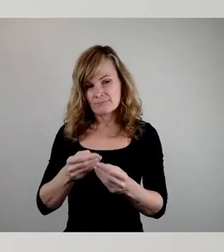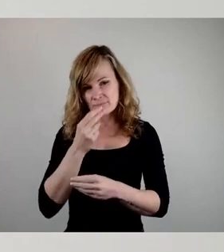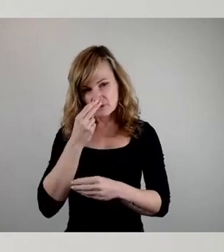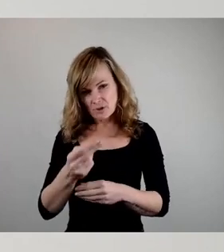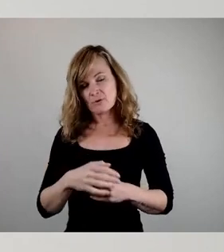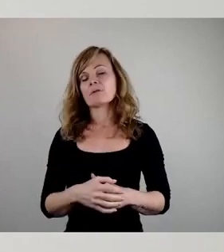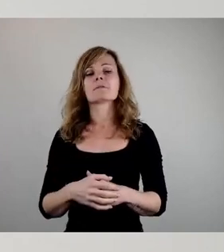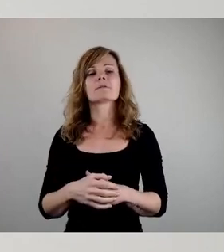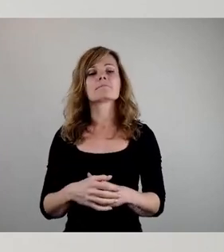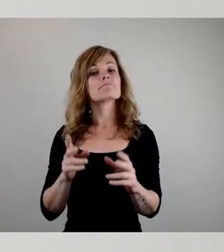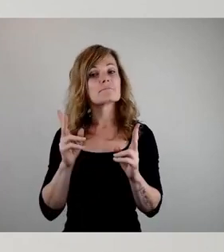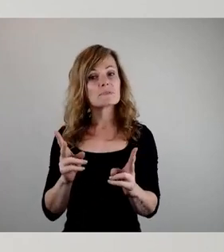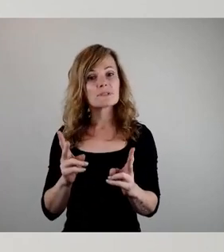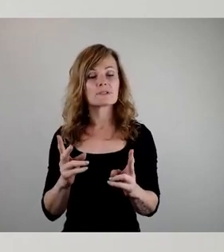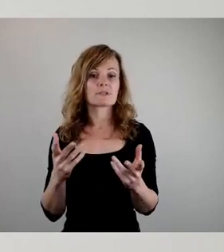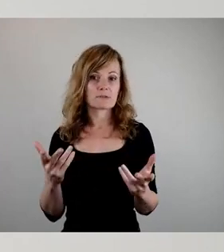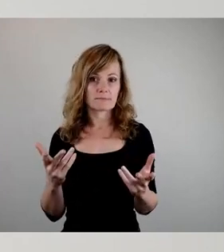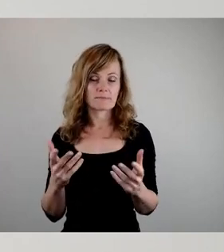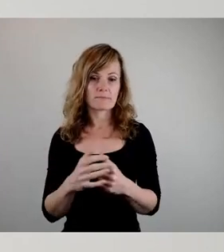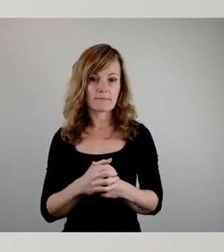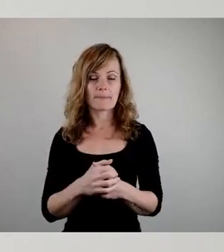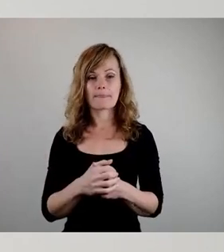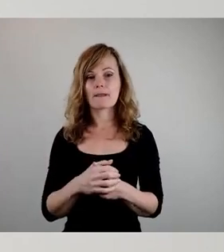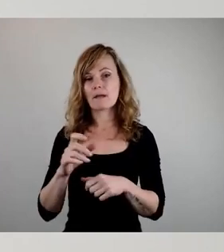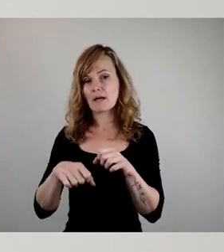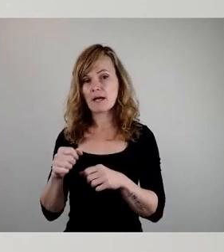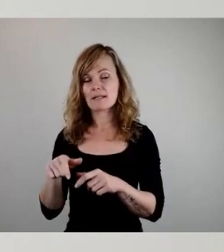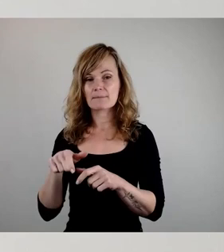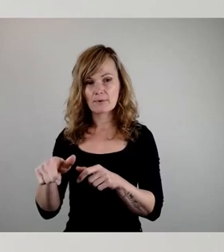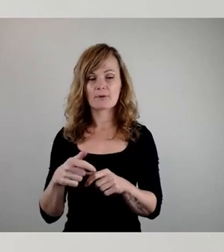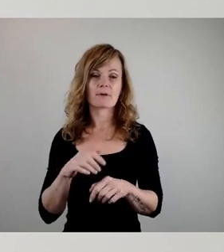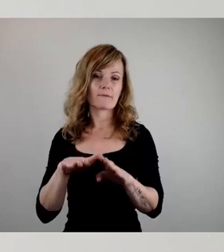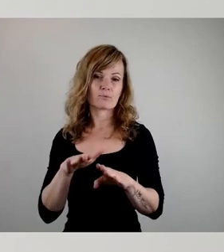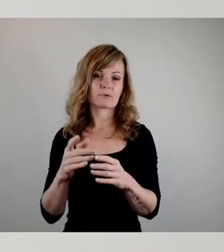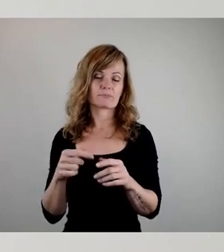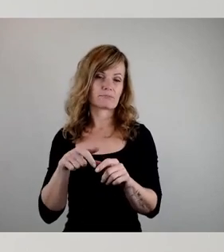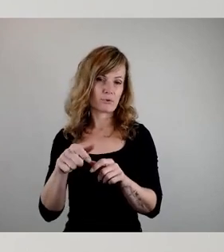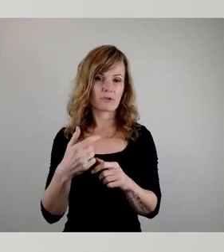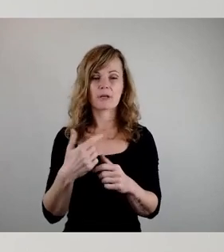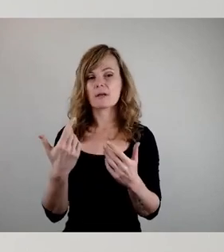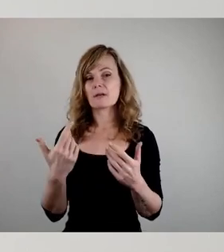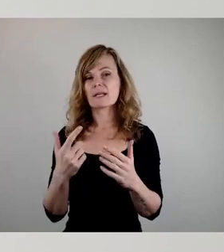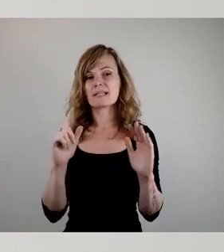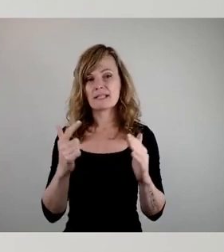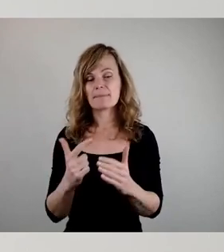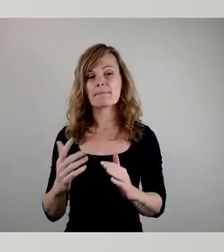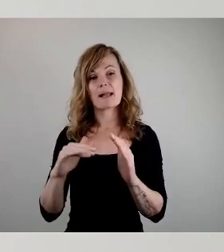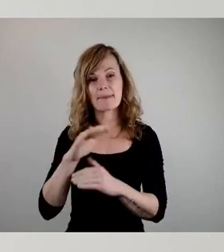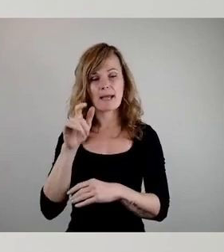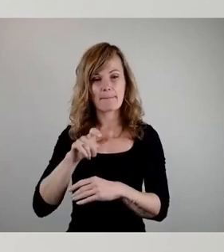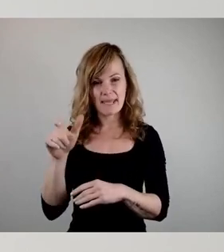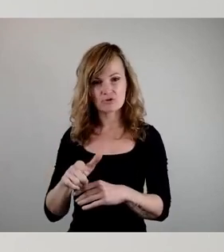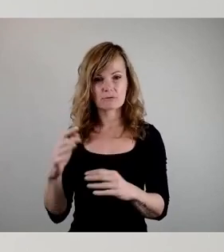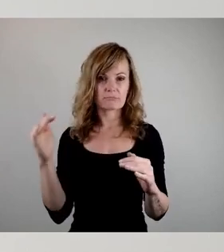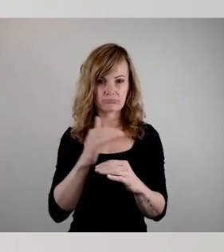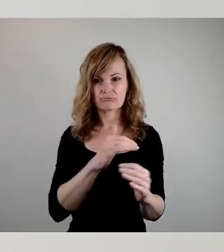ist, mit einer Radfußbrücke kann man 7-mal so viele Menschen von A nach B bewegen, ob nur zu Fuß oder mit dem Fahrrad,